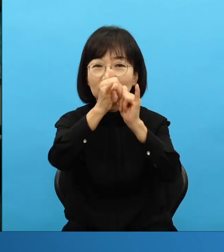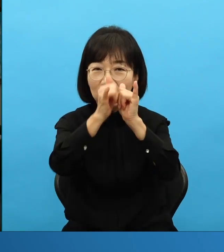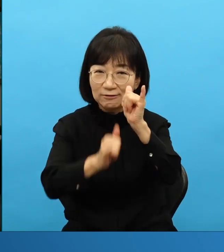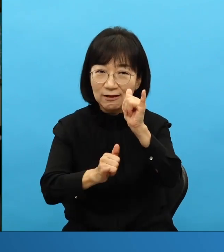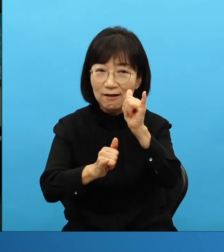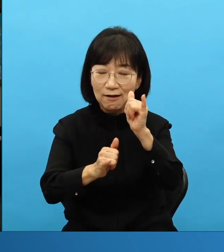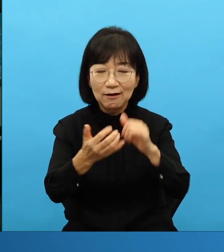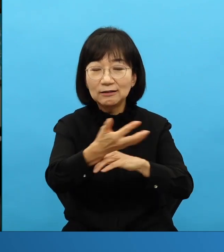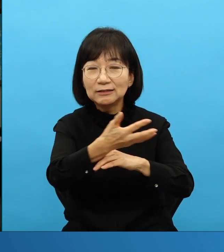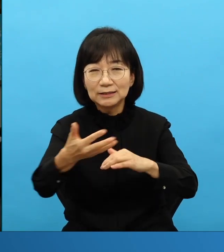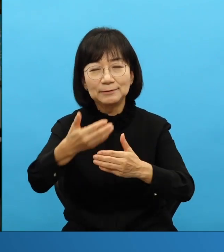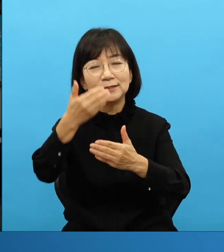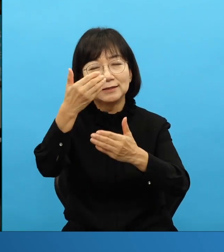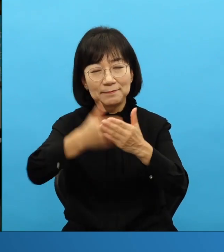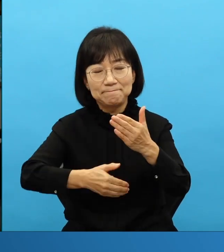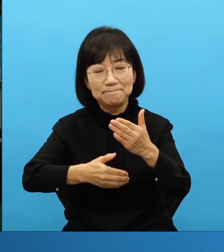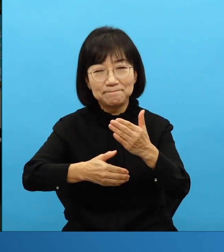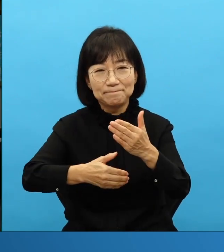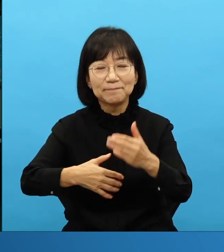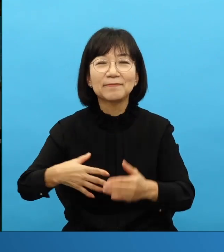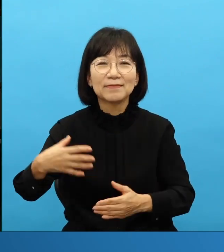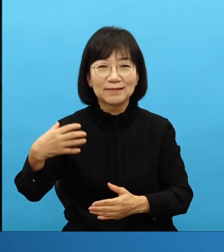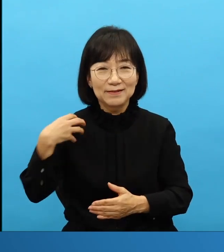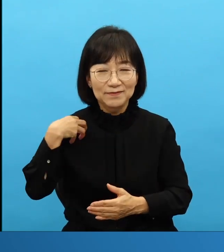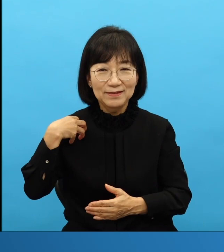응답의 현장이 될 것입니다.